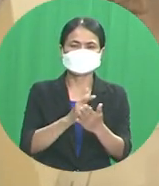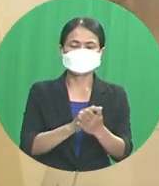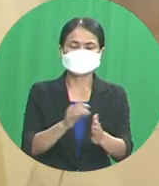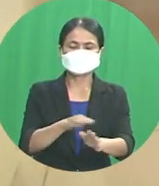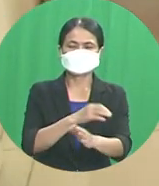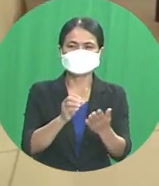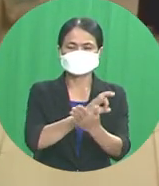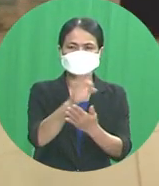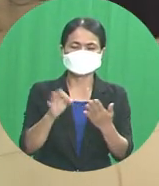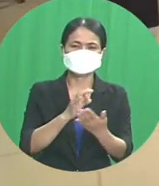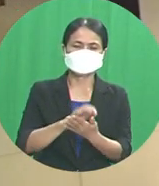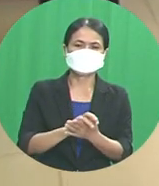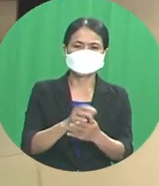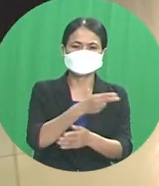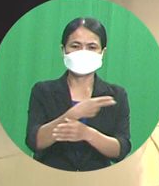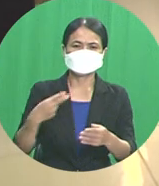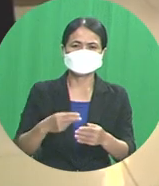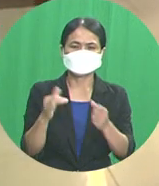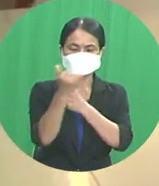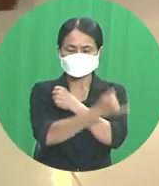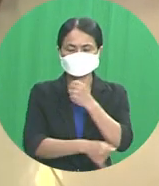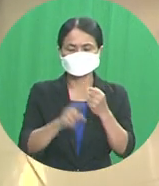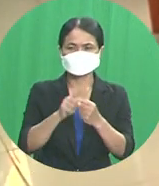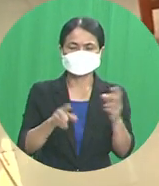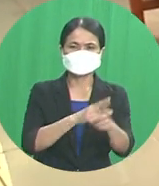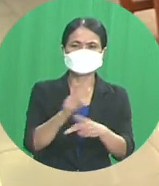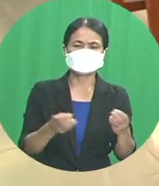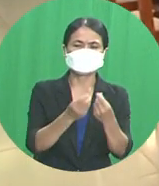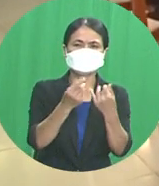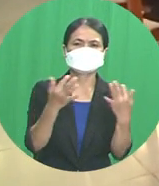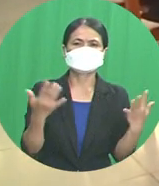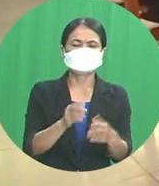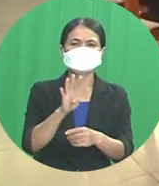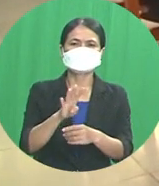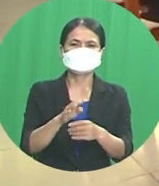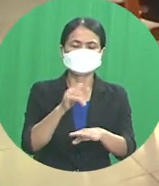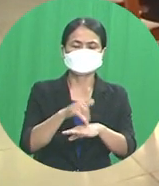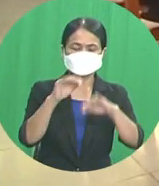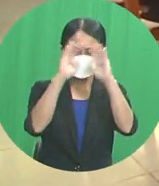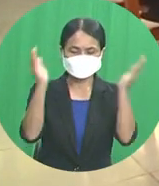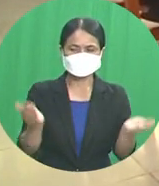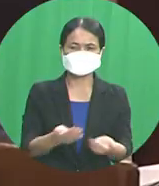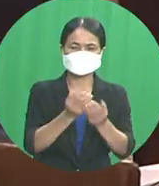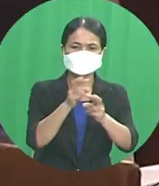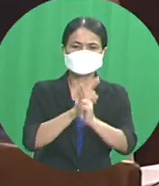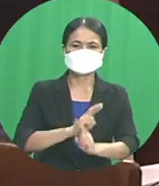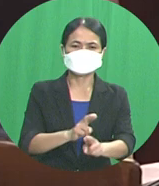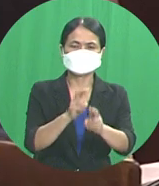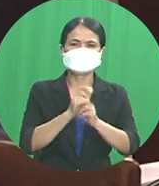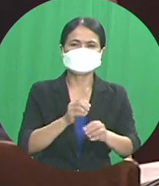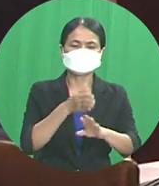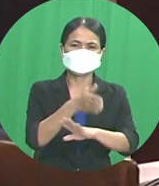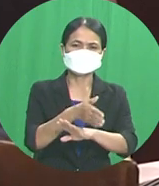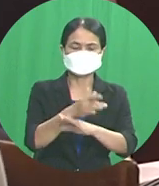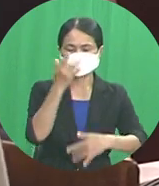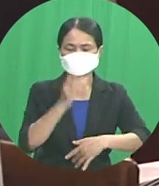ល់ថ្នាក់វិទ្យាល័យឥណ្ឌូនេស៊ីជាប្រទេសមួយដែលមានប្រជាជនច្រើនបំផុតទី4នៅលើពិភពលោក hai bàn rìa ca tham mến cả rần này